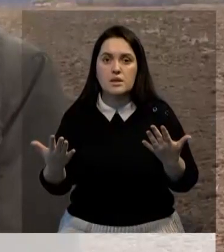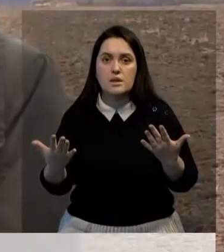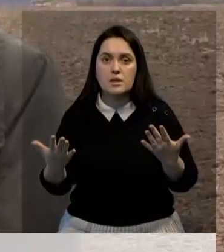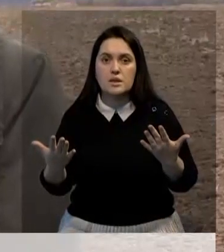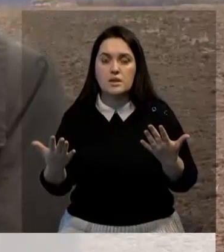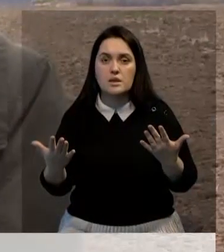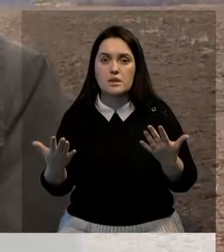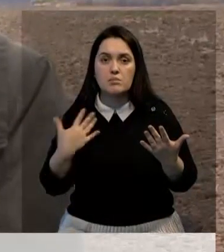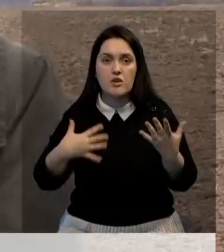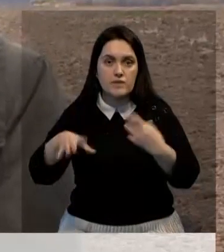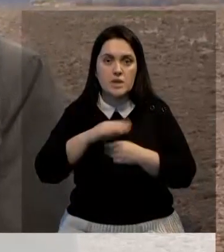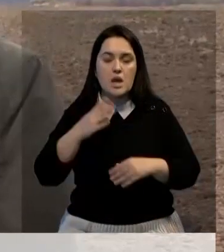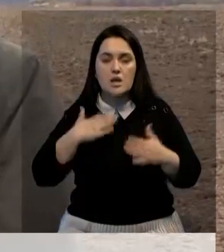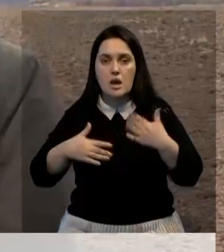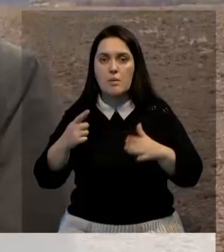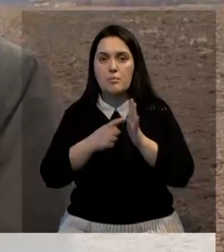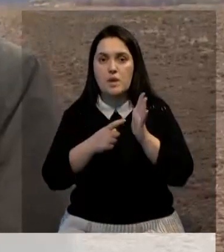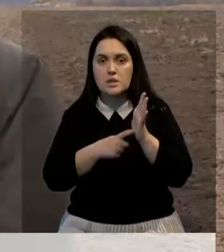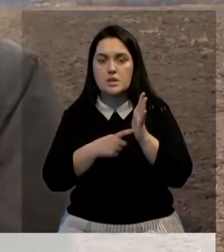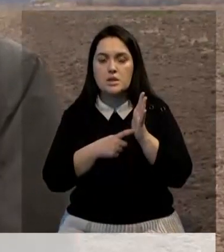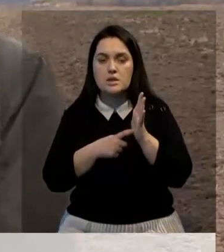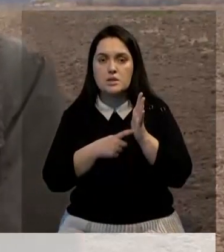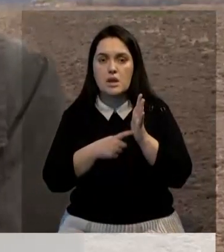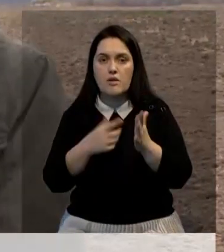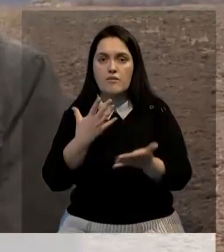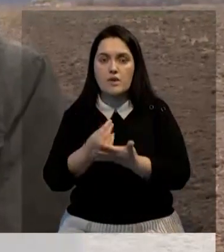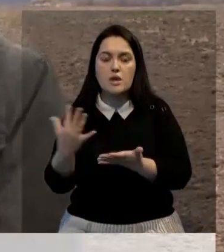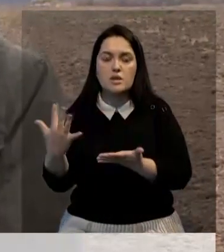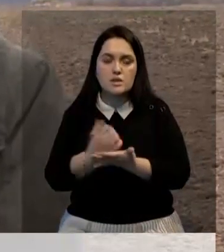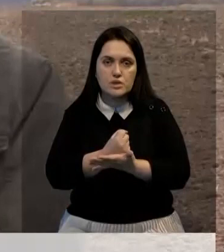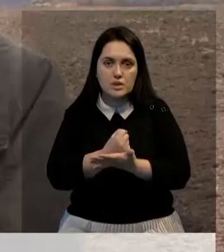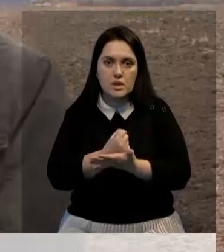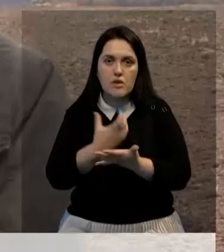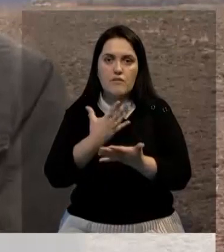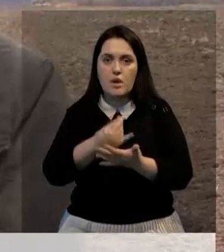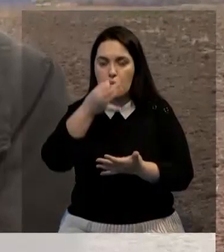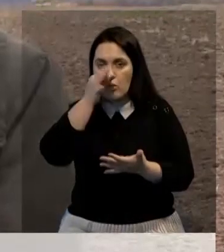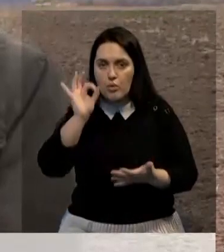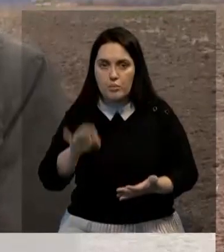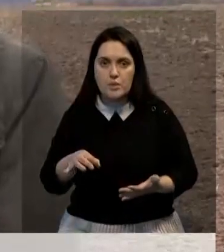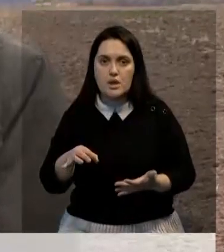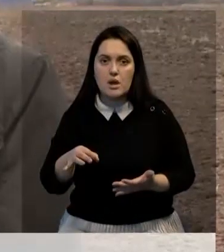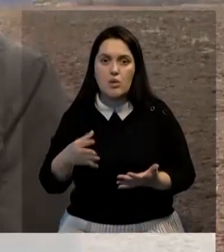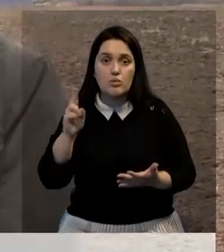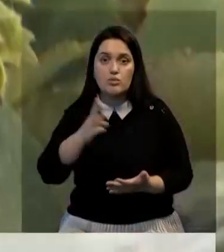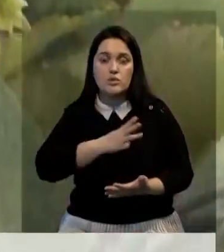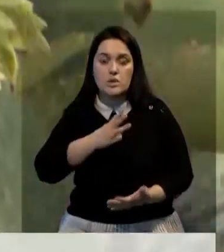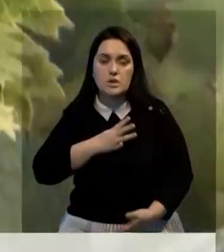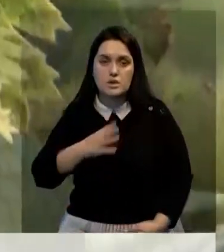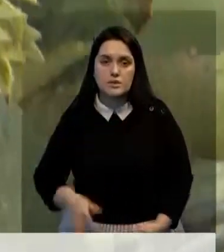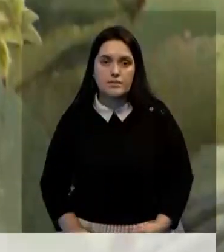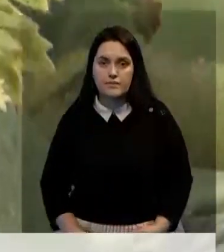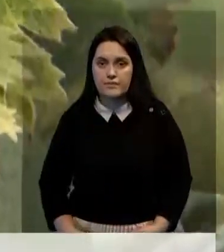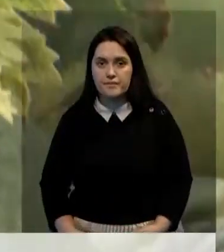мойся рады будем поделиться с этими своими достижениями своим опытом со всеми желающими